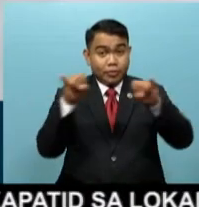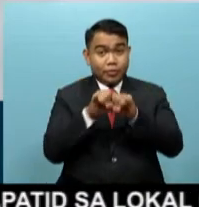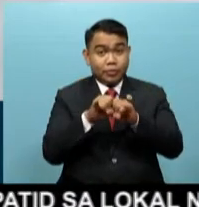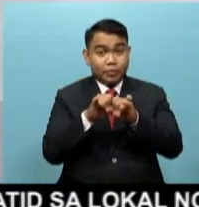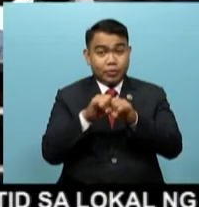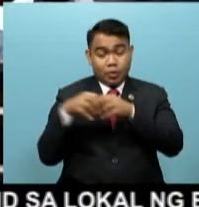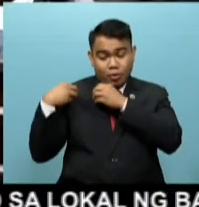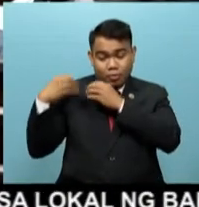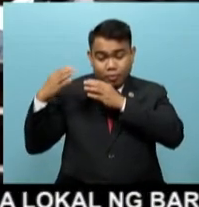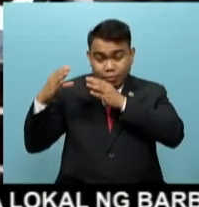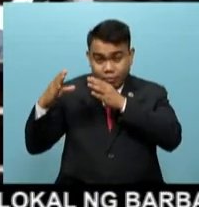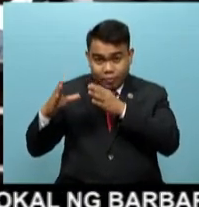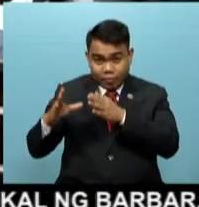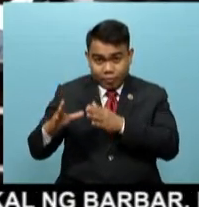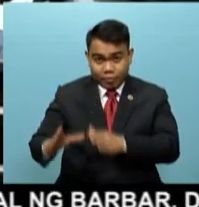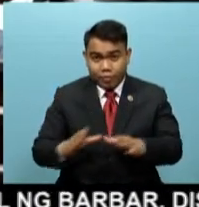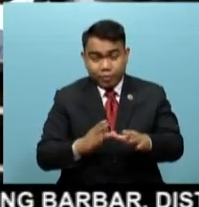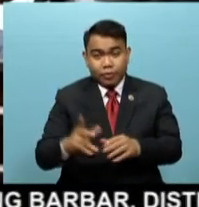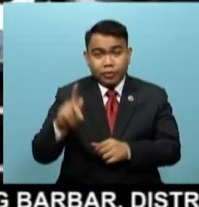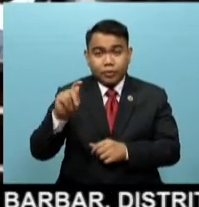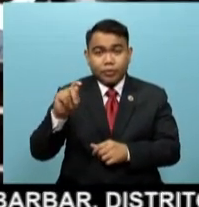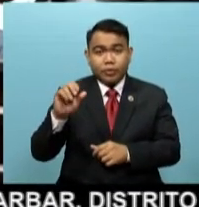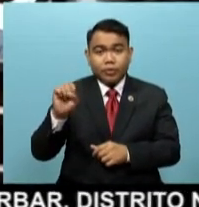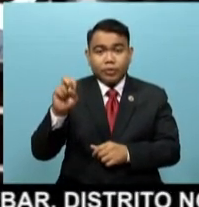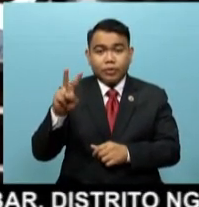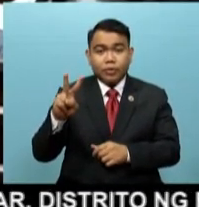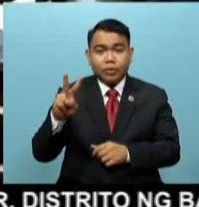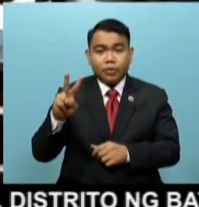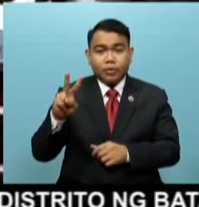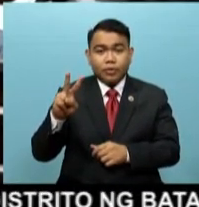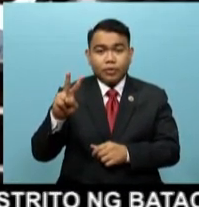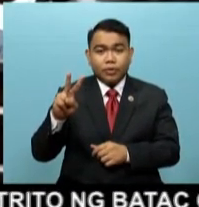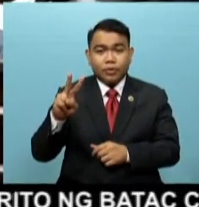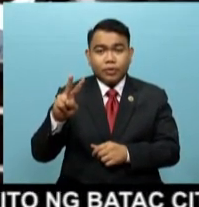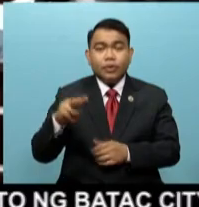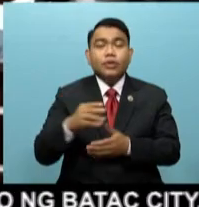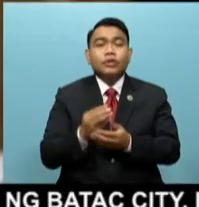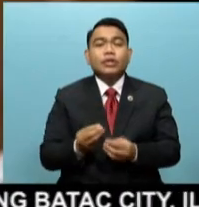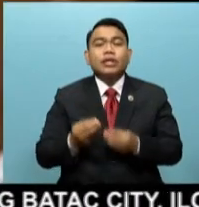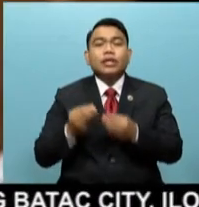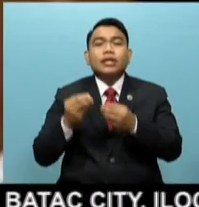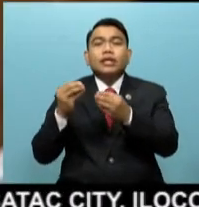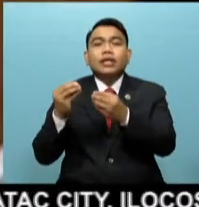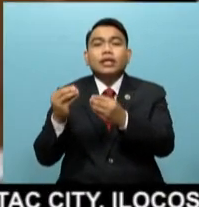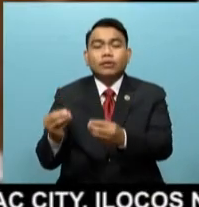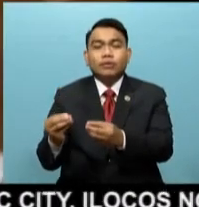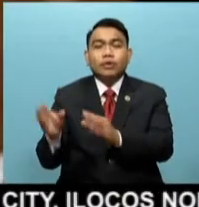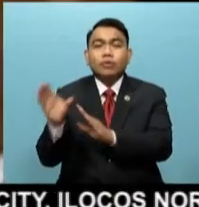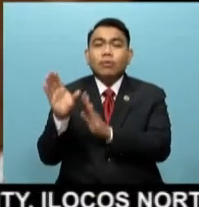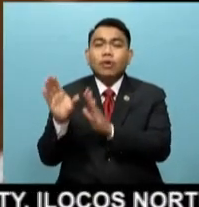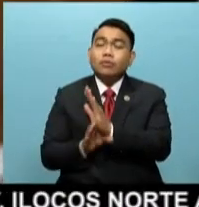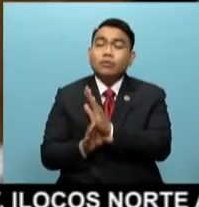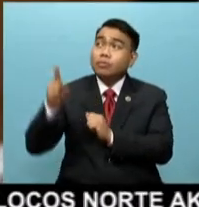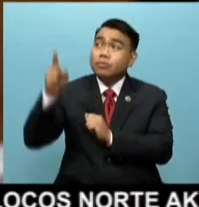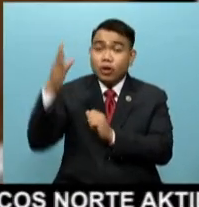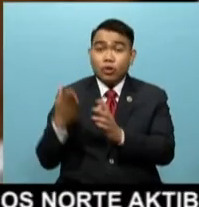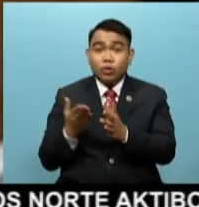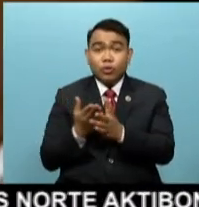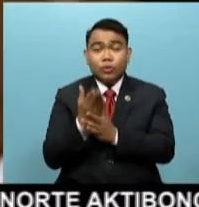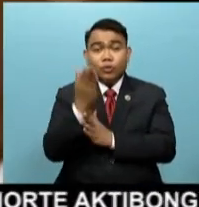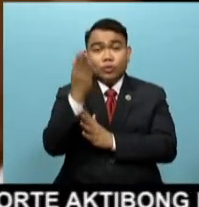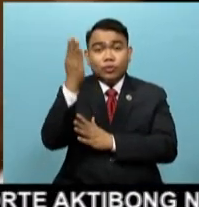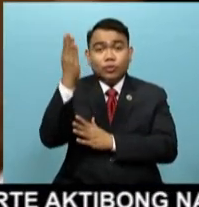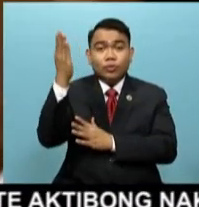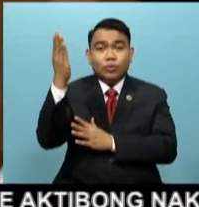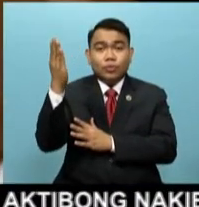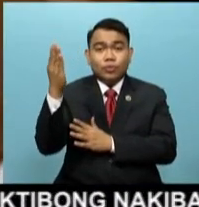mga may tungkulin po sa TSV dahil naipaaabot po sa mga kapatid ang mga aral ng ating Panginoong Diyos sa pamamagitan po ng